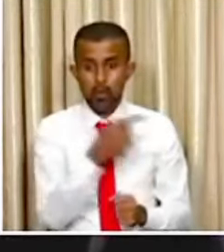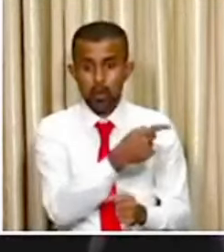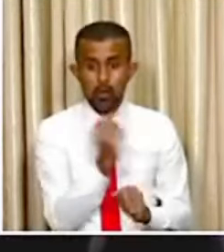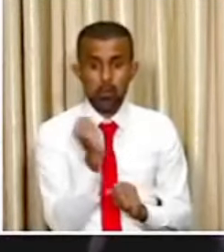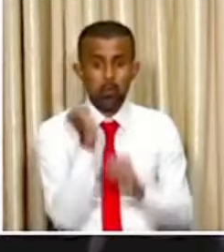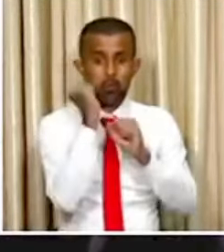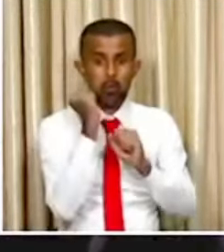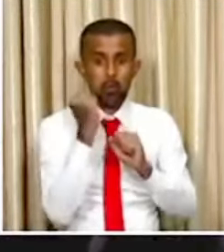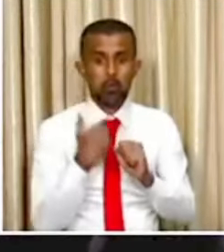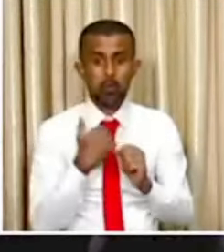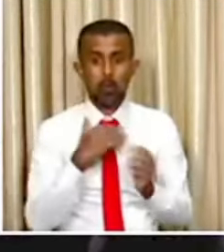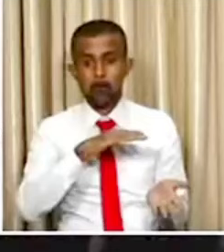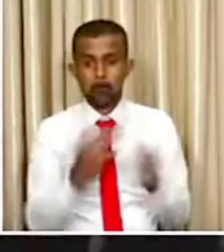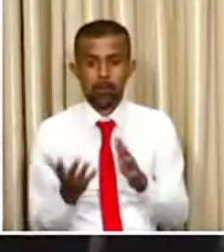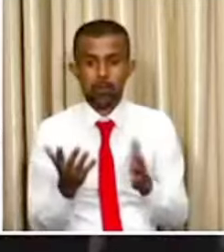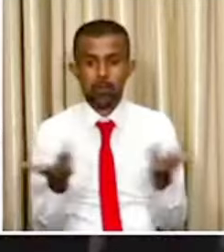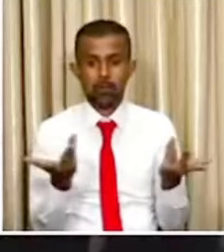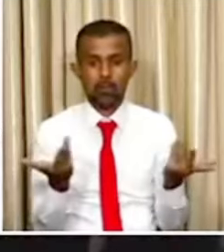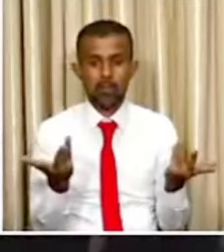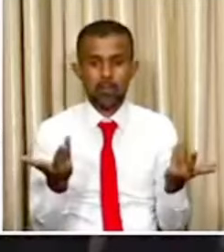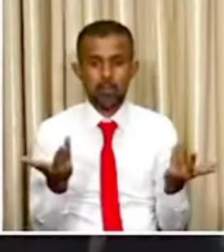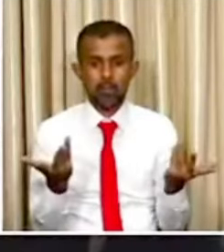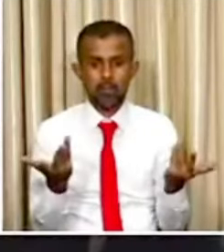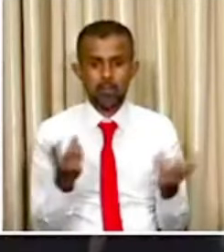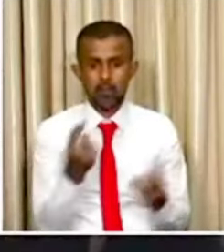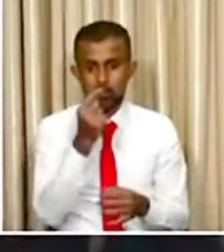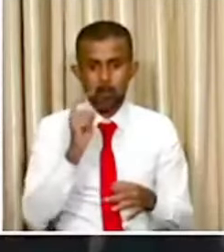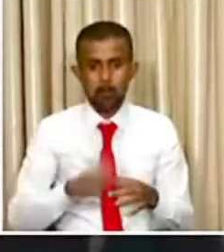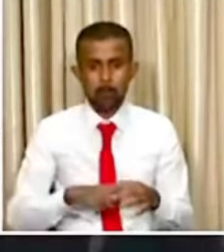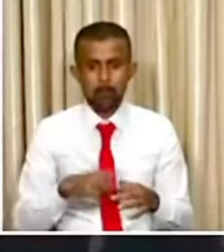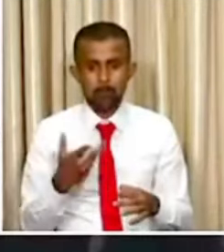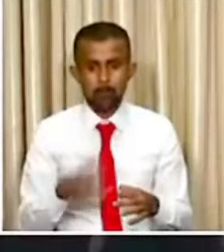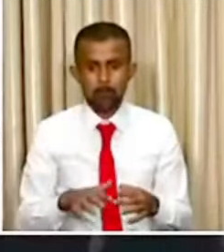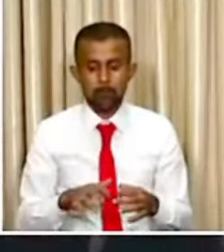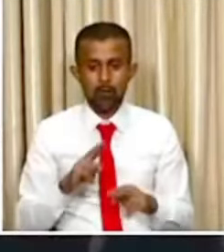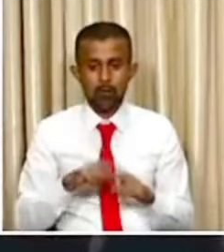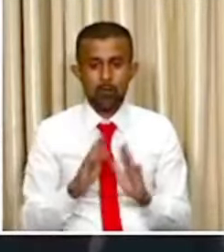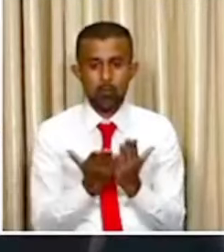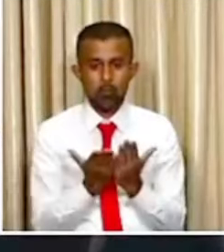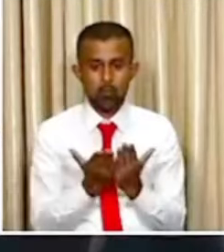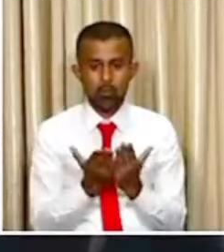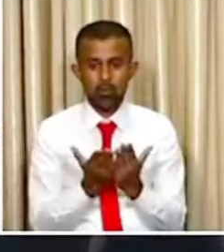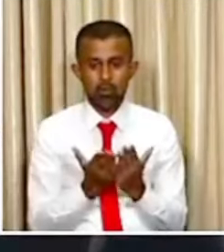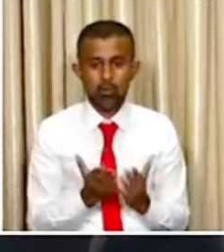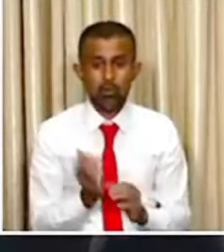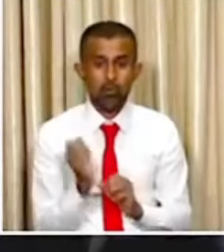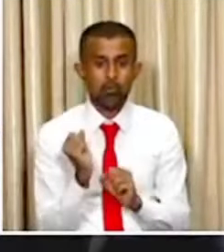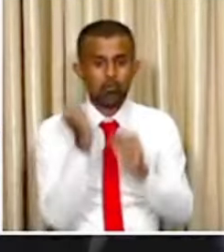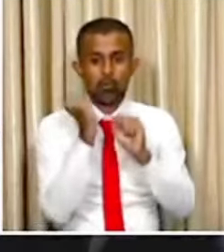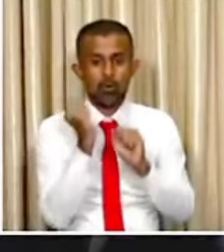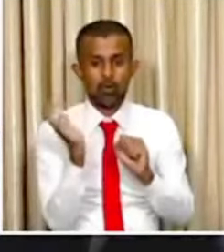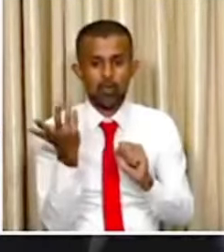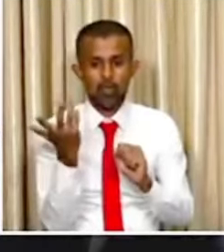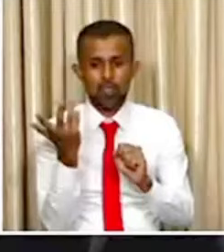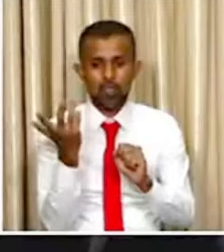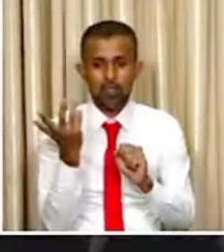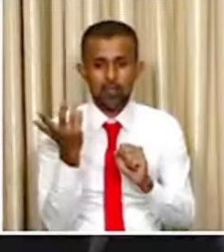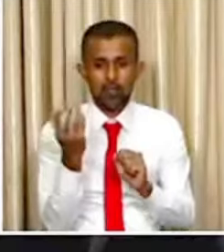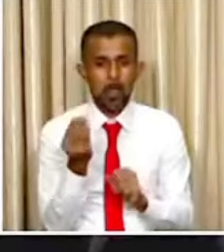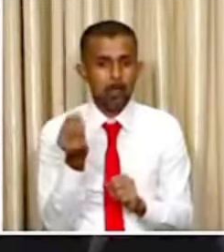උස්සන් යනකොට මංව පෙරලා ගන්න බෑ. ඒකත් පොඩි ප්‍රශ්නයක් තියෙනවා. Facebook එකේ කියලා තියෙනවා අපි ඕක උස්සන්නේ. මොකද මේ